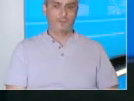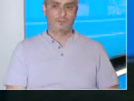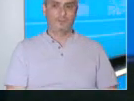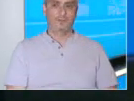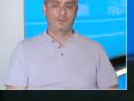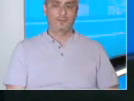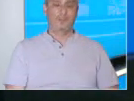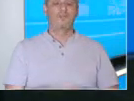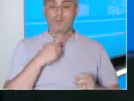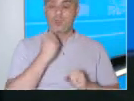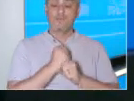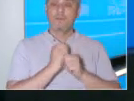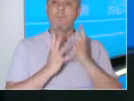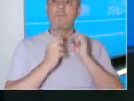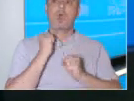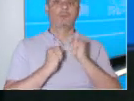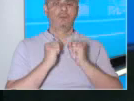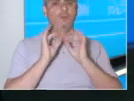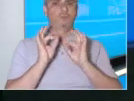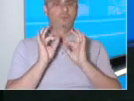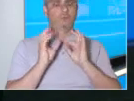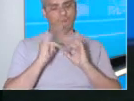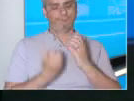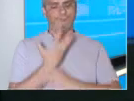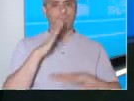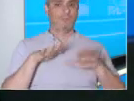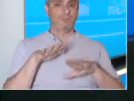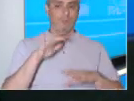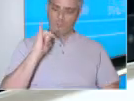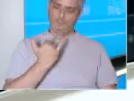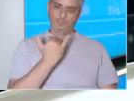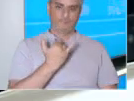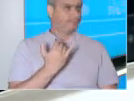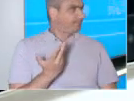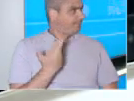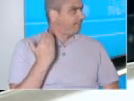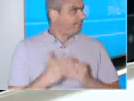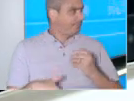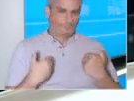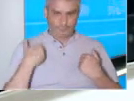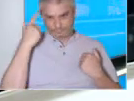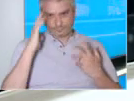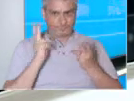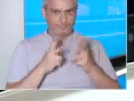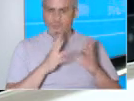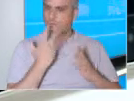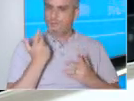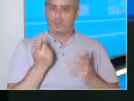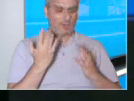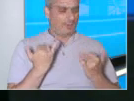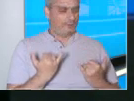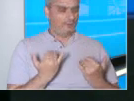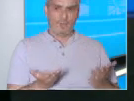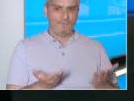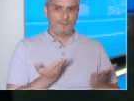כן אומר לך שאנחנו עובדים מאוד מאוד קשה כדי שתוקם ממשלה כזאת. חד וחלק. מה, בסוף אנחנו יודעים מה התרחישים. מה התרחיש עומד על